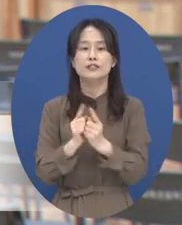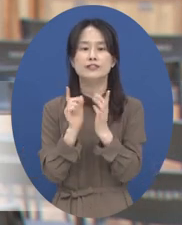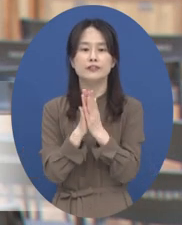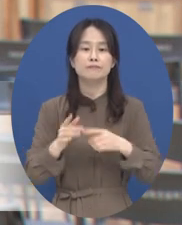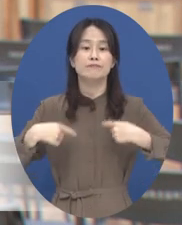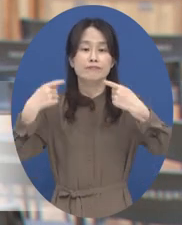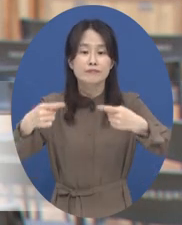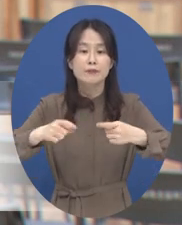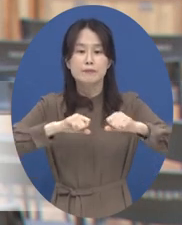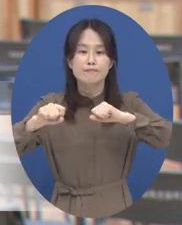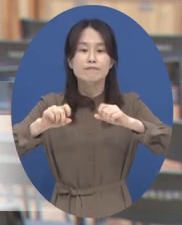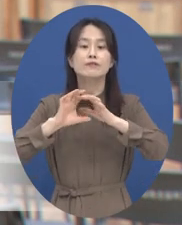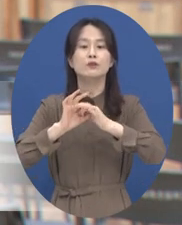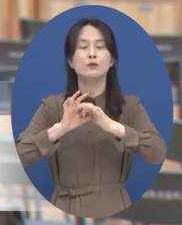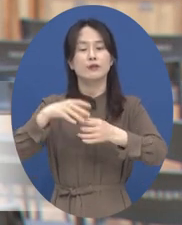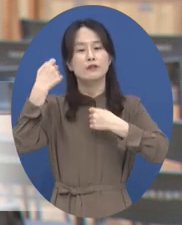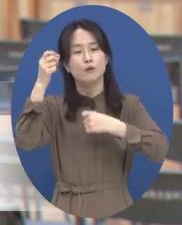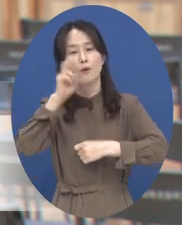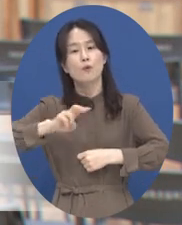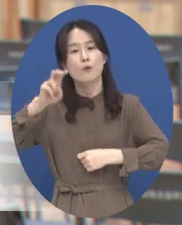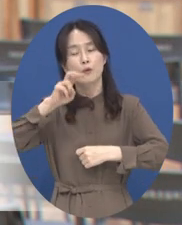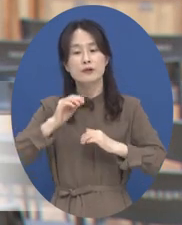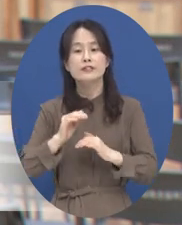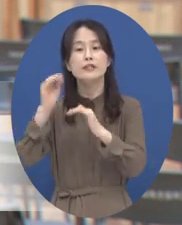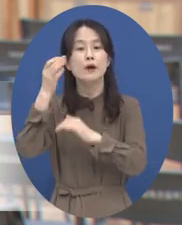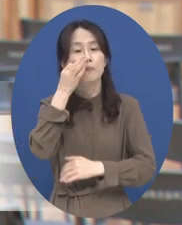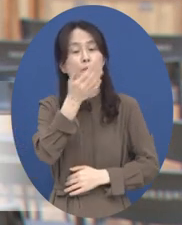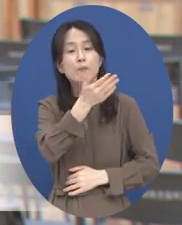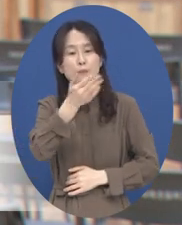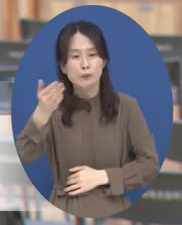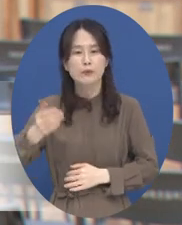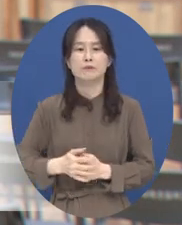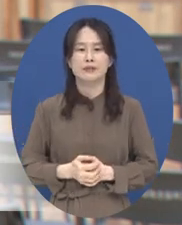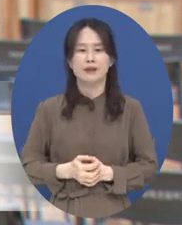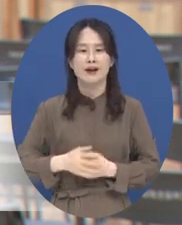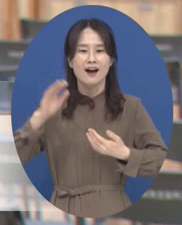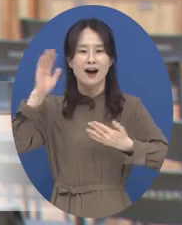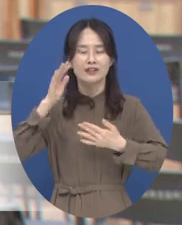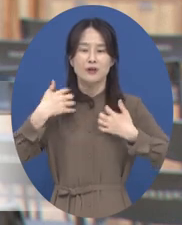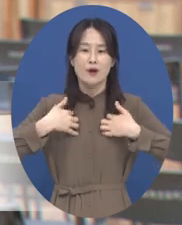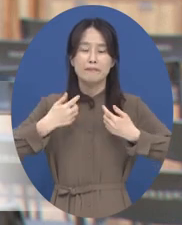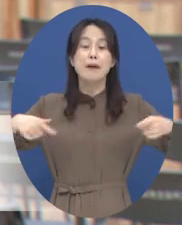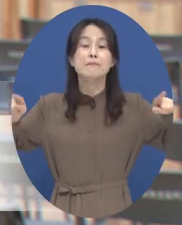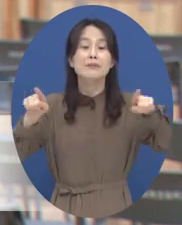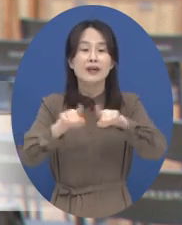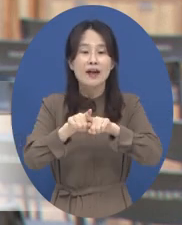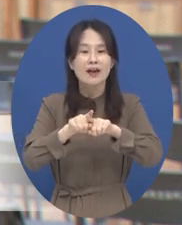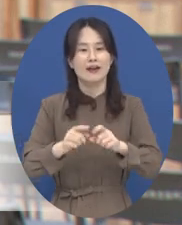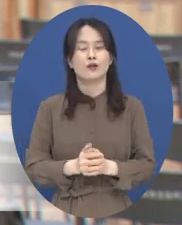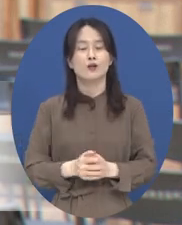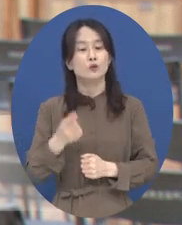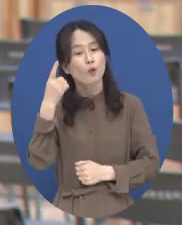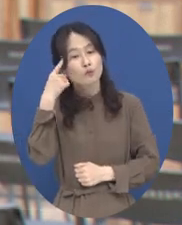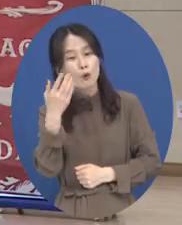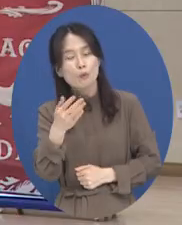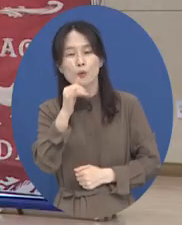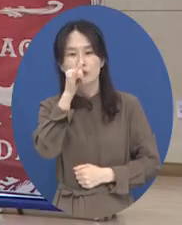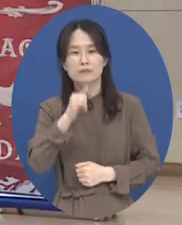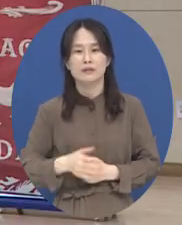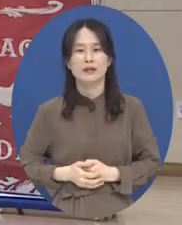for adults. That we use is activities. So sometimes we play games and other times we ask